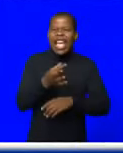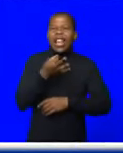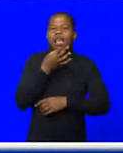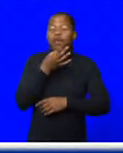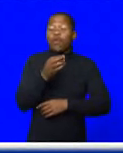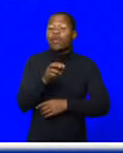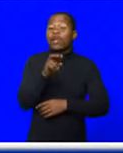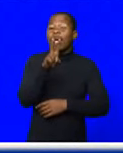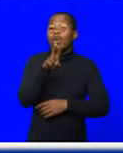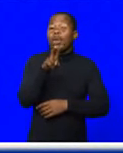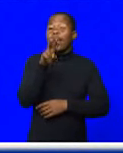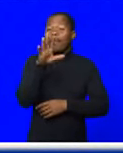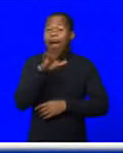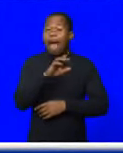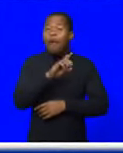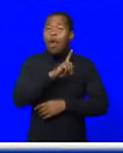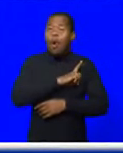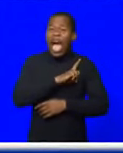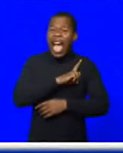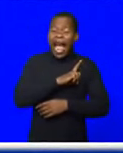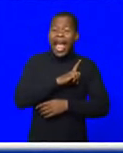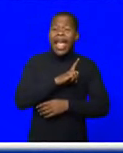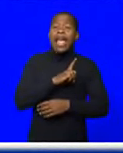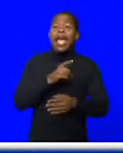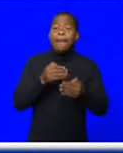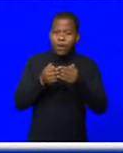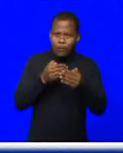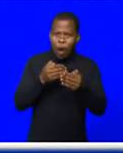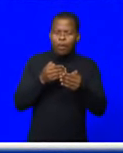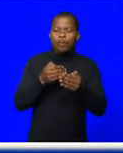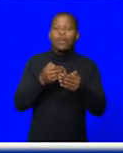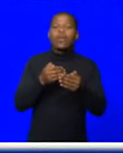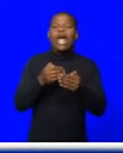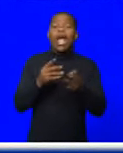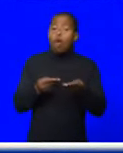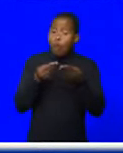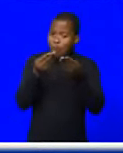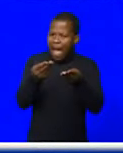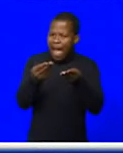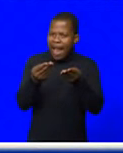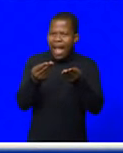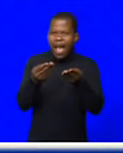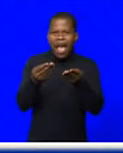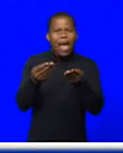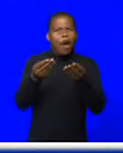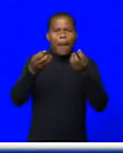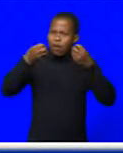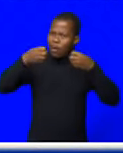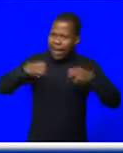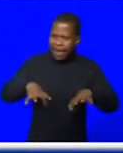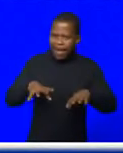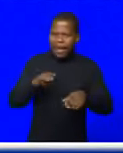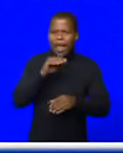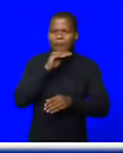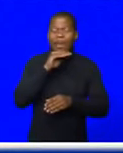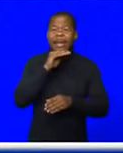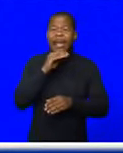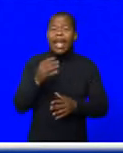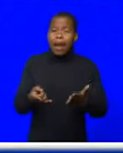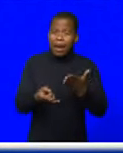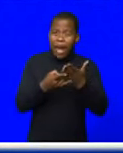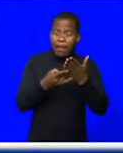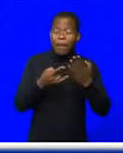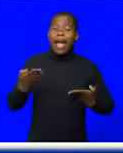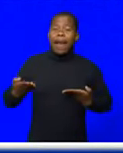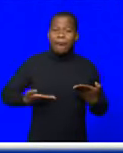bhizinisi Youth Enterprise Revolving Fund sebathole ukucecesha ngaphansi kwalesikhwama ngekwakha umgubudla wekusebenta kwebhizinisi